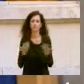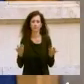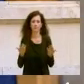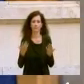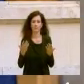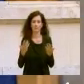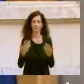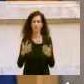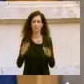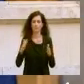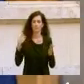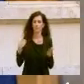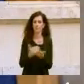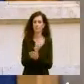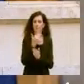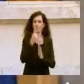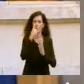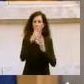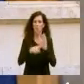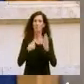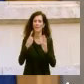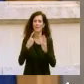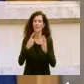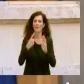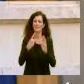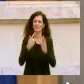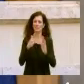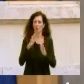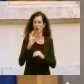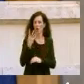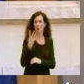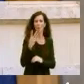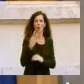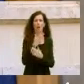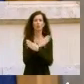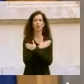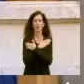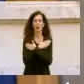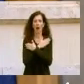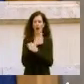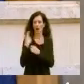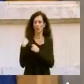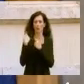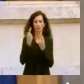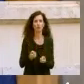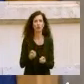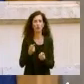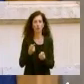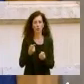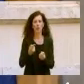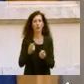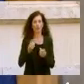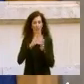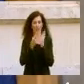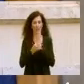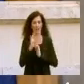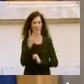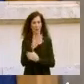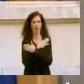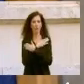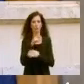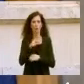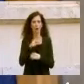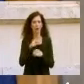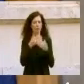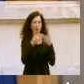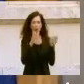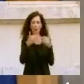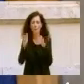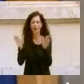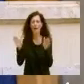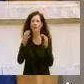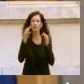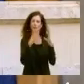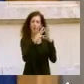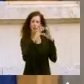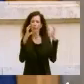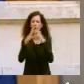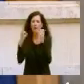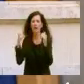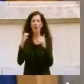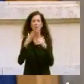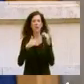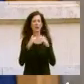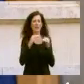mese dal famoso 4 maggio in cui abbiamo riaperto l'intera filiera della manifattura